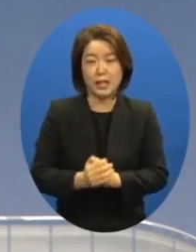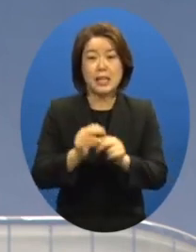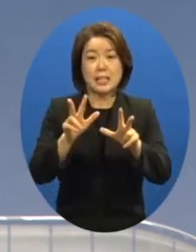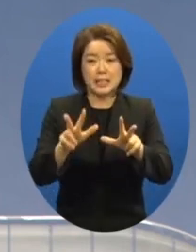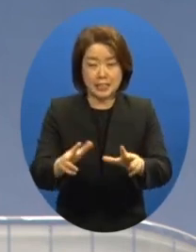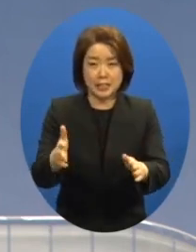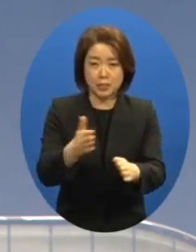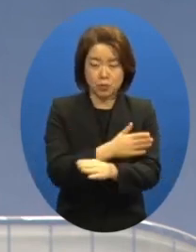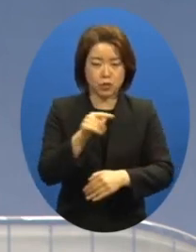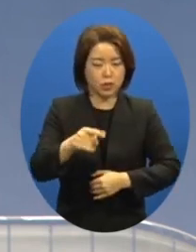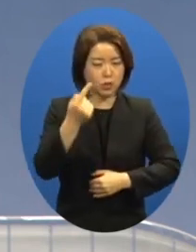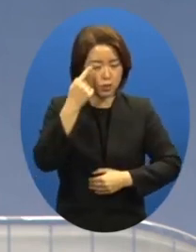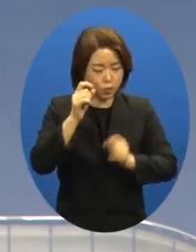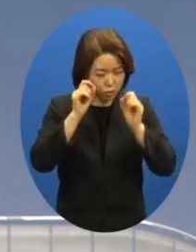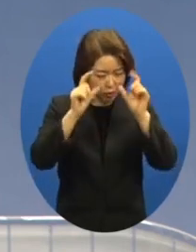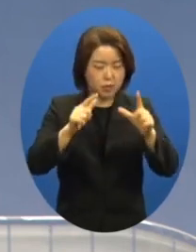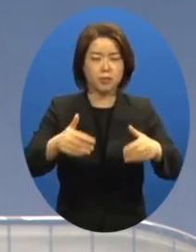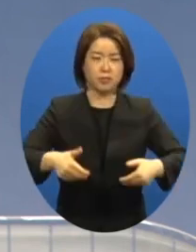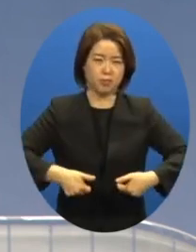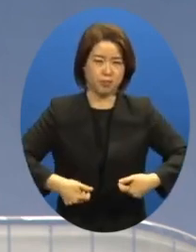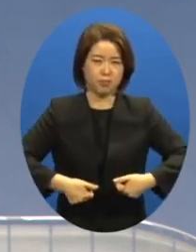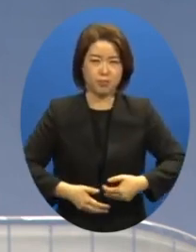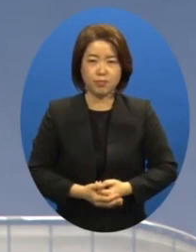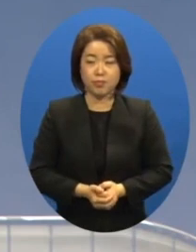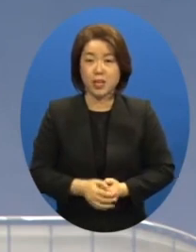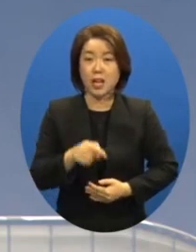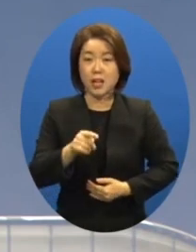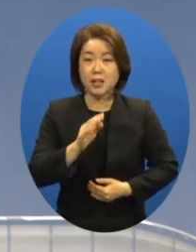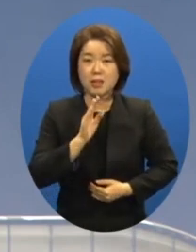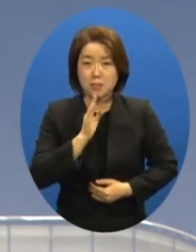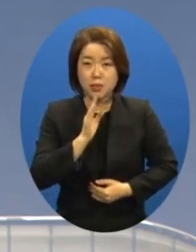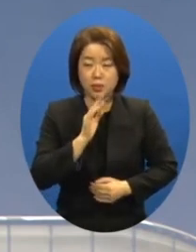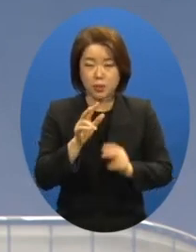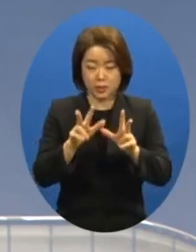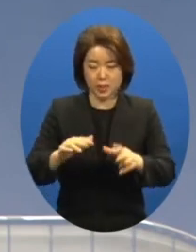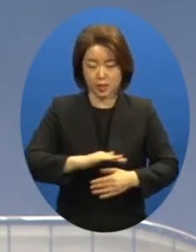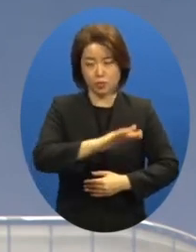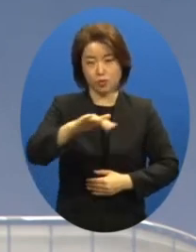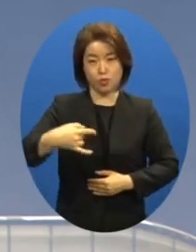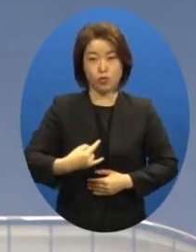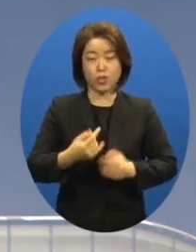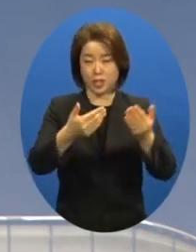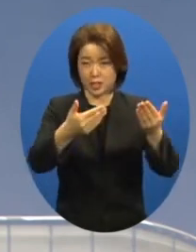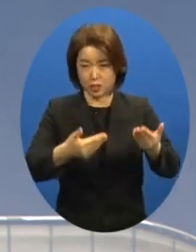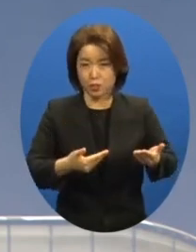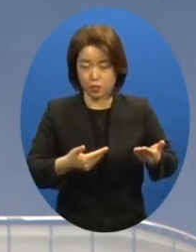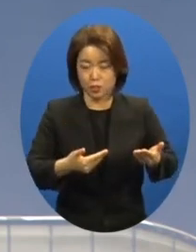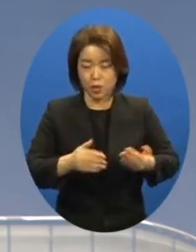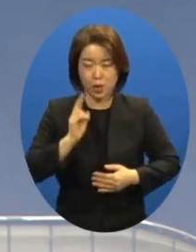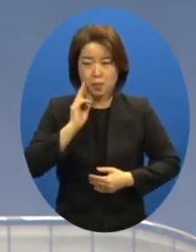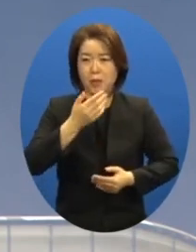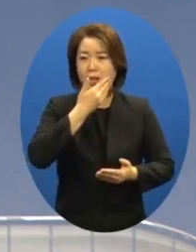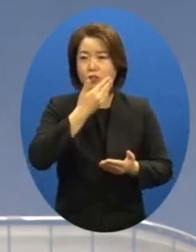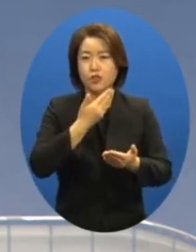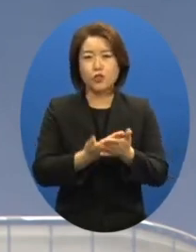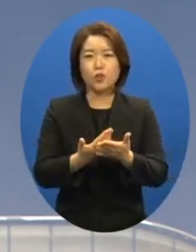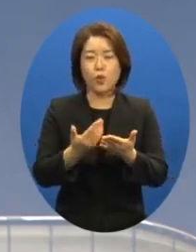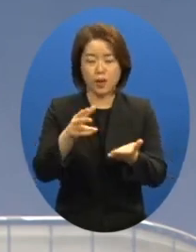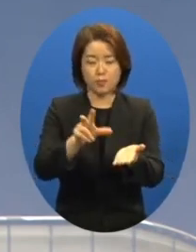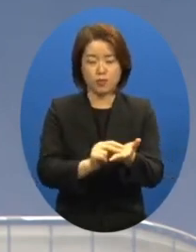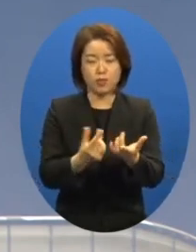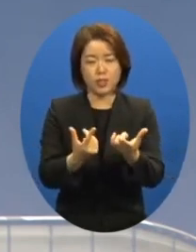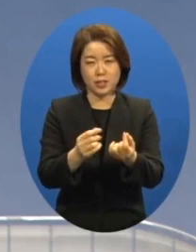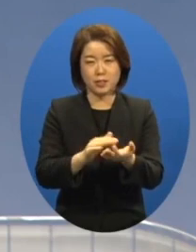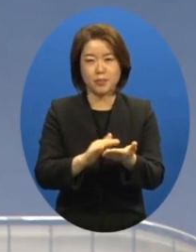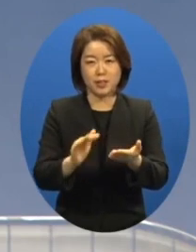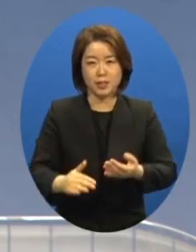그 눈이 또 여야 1건 이것이 바로 지금 우리에게 주어져 있는 매우 중요한 문제 입니다